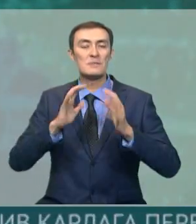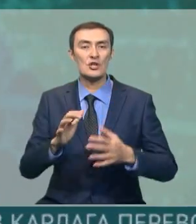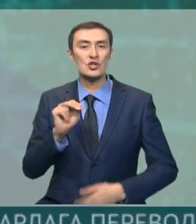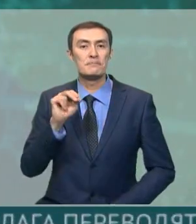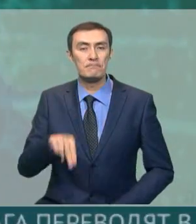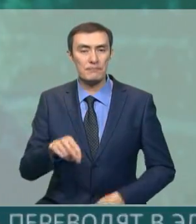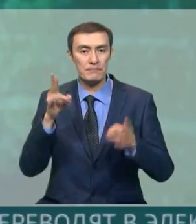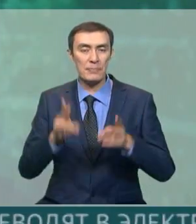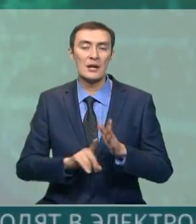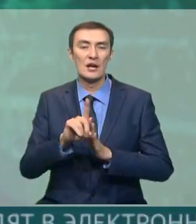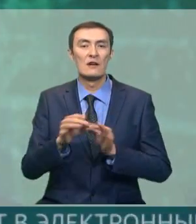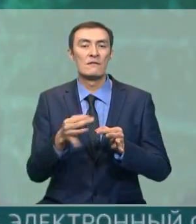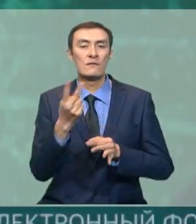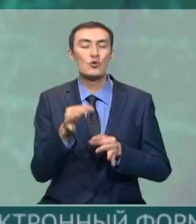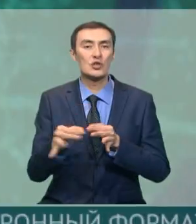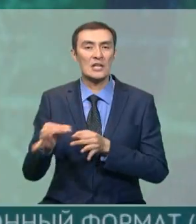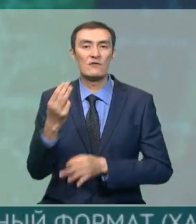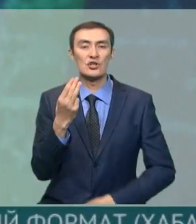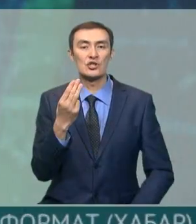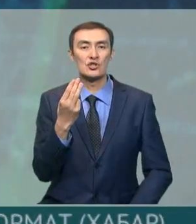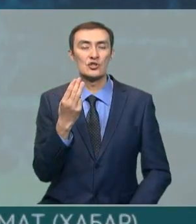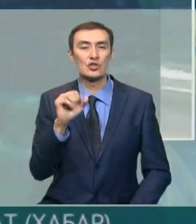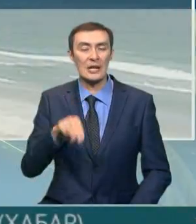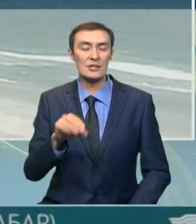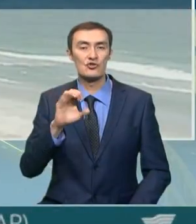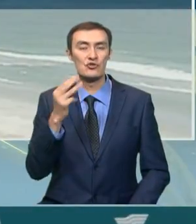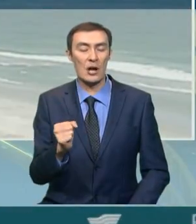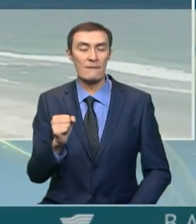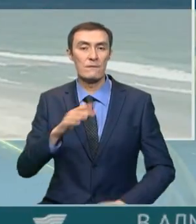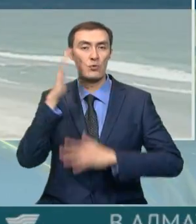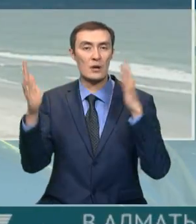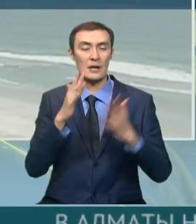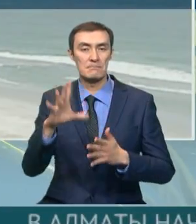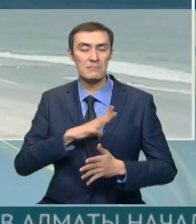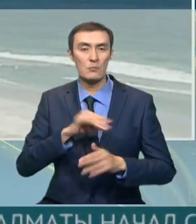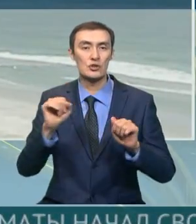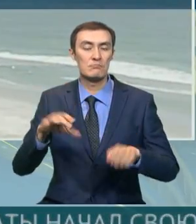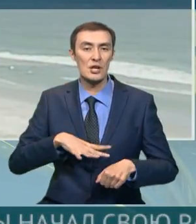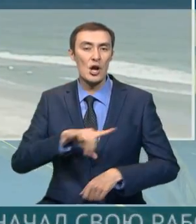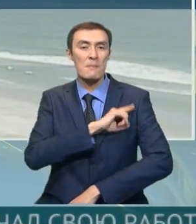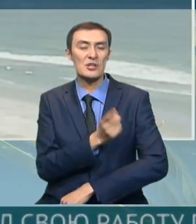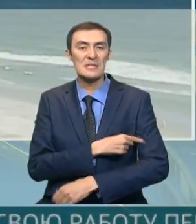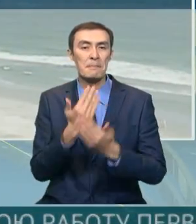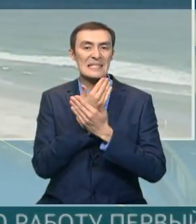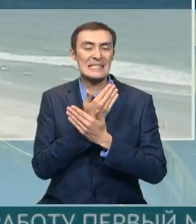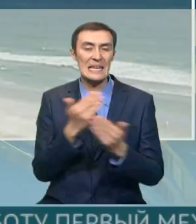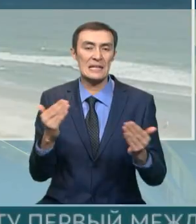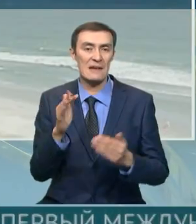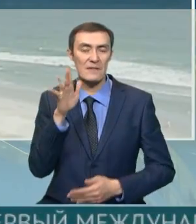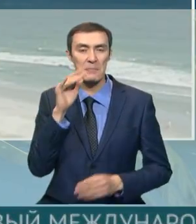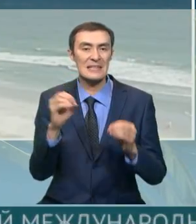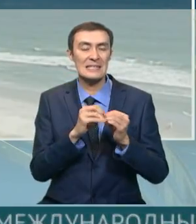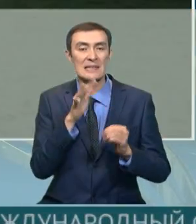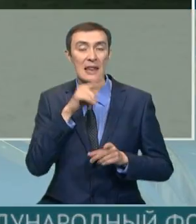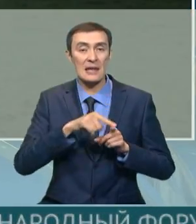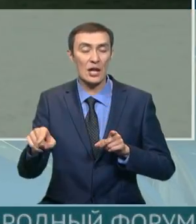ЧП введен в двух штатах США из-за урагана Флоренс. По прогнозам синоптиков, он может оказаться мощнейшим за последние